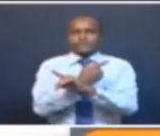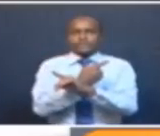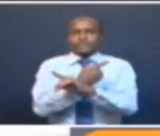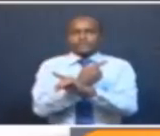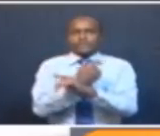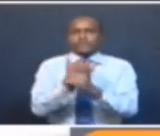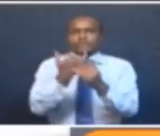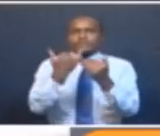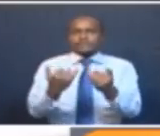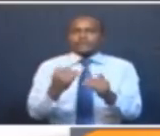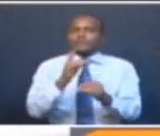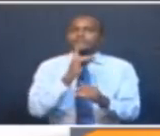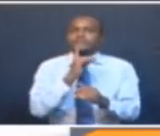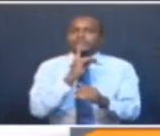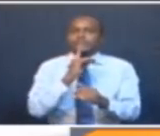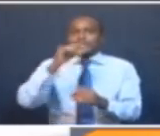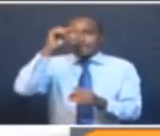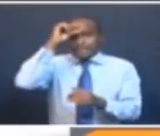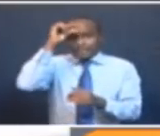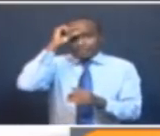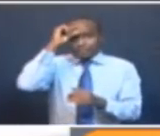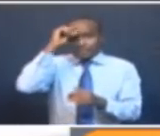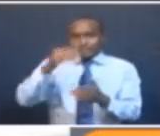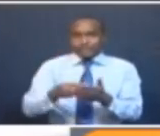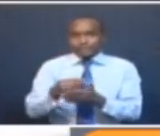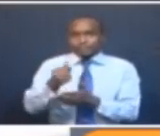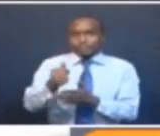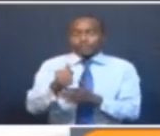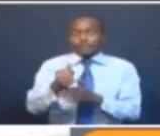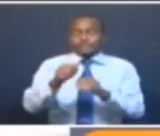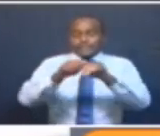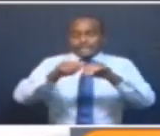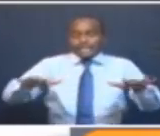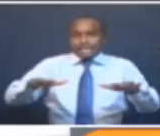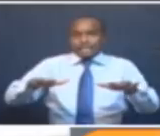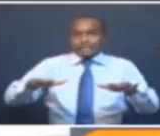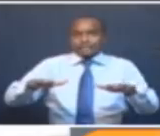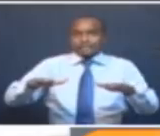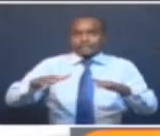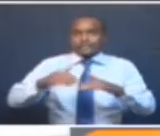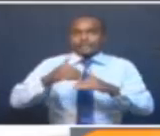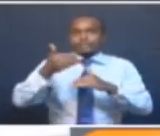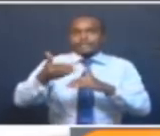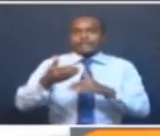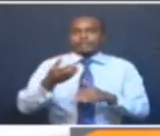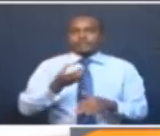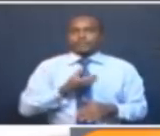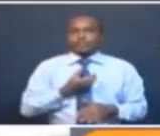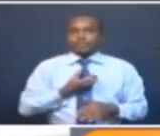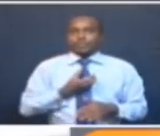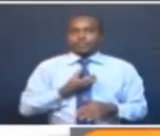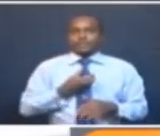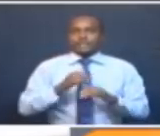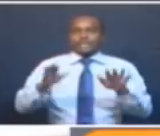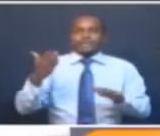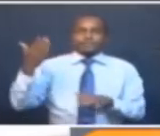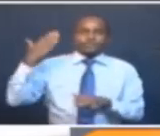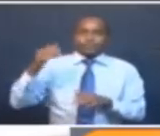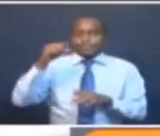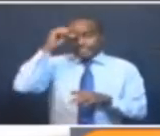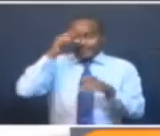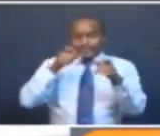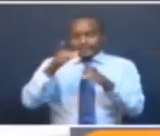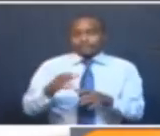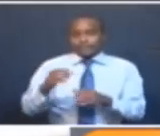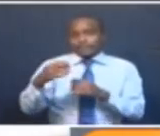Sasa imebainika kuwa serikali ilinunua ardhi ya Ruaraka licha ya kuwa ilikuwa ikimiliki ardhi hiyo hapo awali. Gavana wa